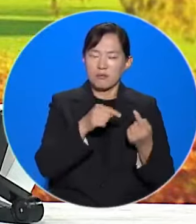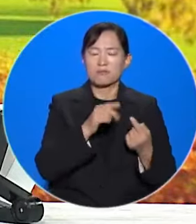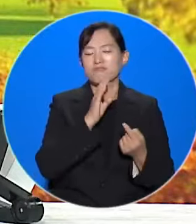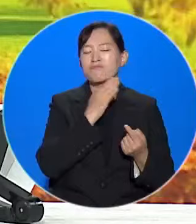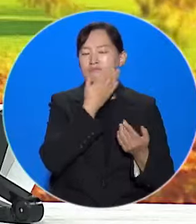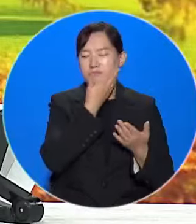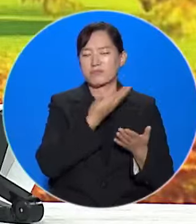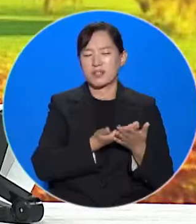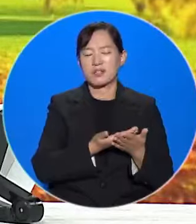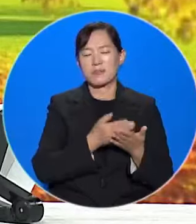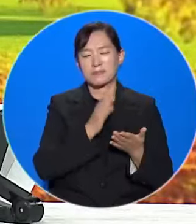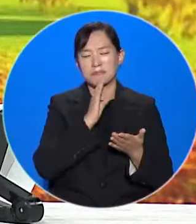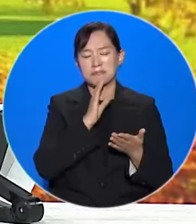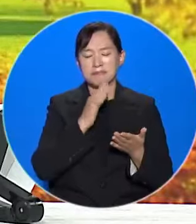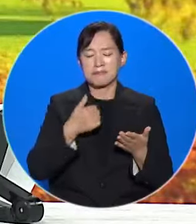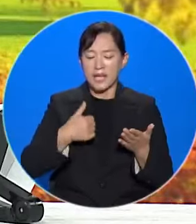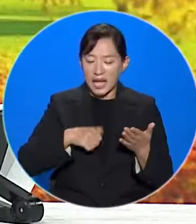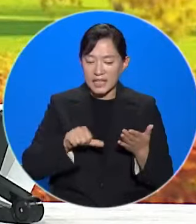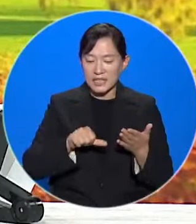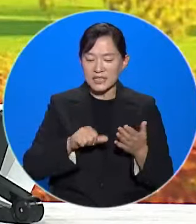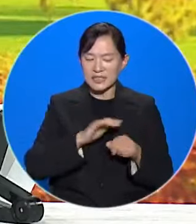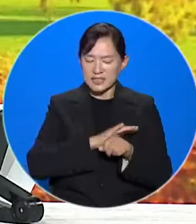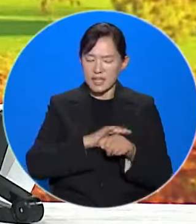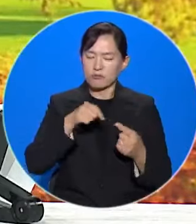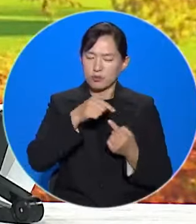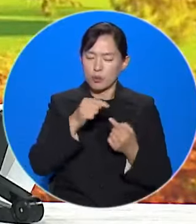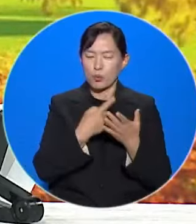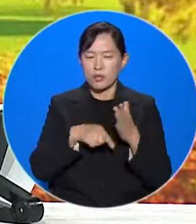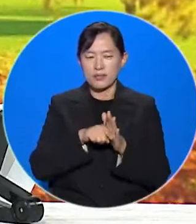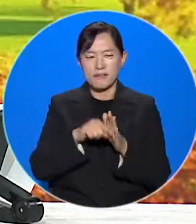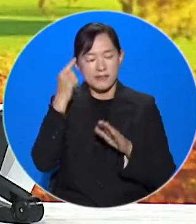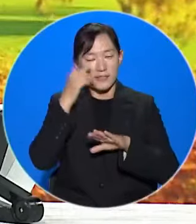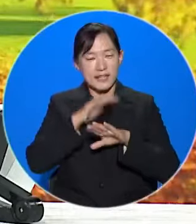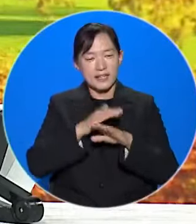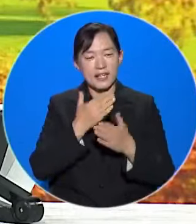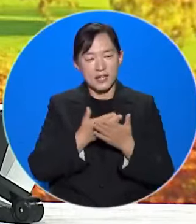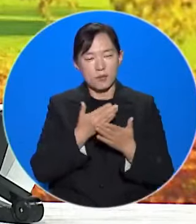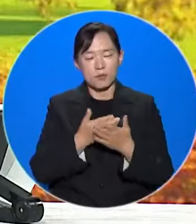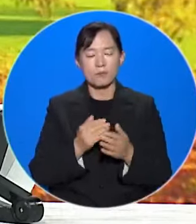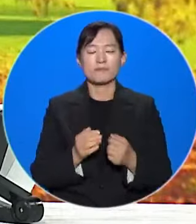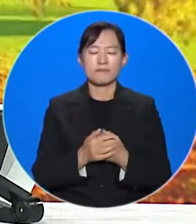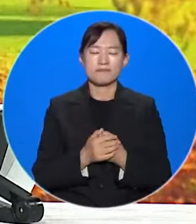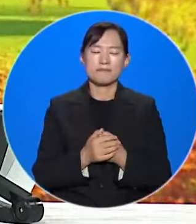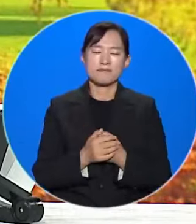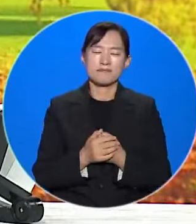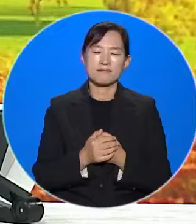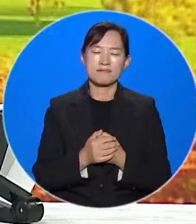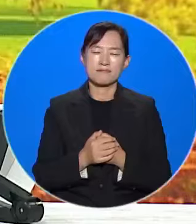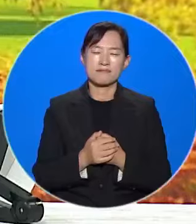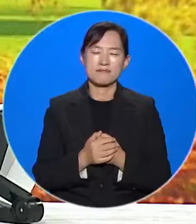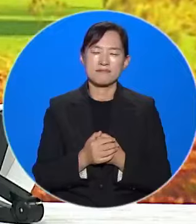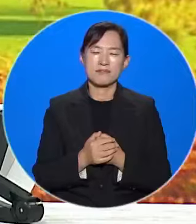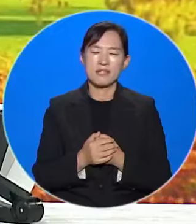아드님이. 또 운영할 네. 수 있도록 지혜를 달라고 네. 그렇게 기도하도록. 일단은 형편에 영혼 구원이거든요. 그렇죠. 영혼